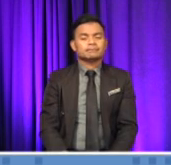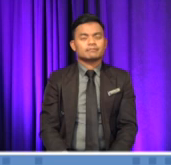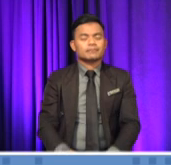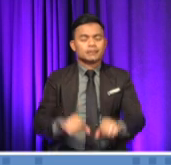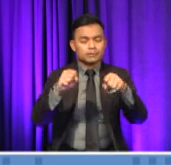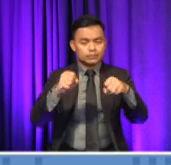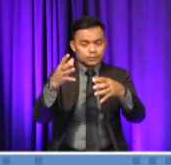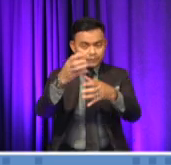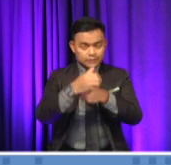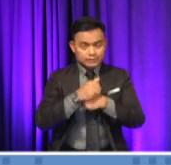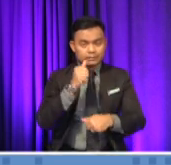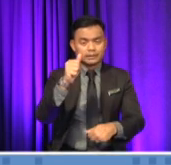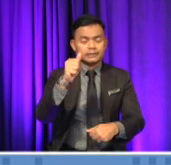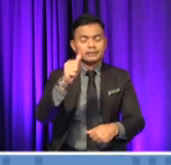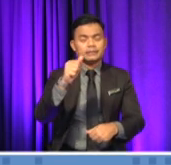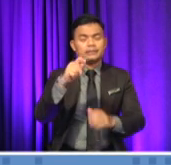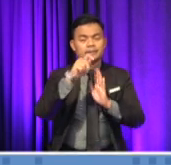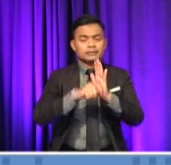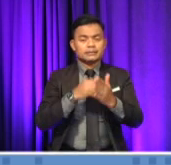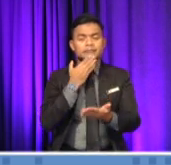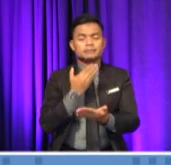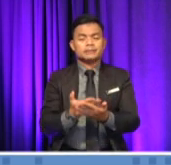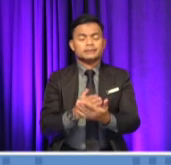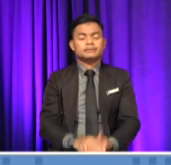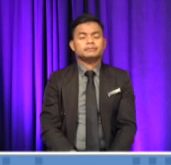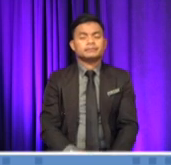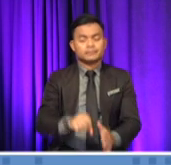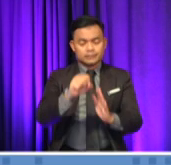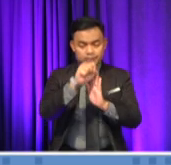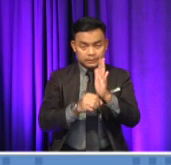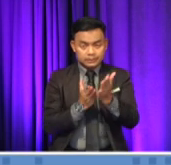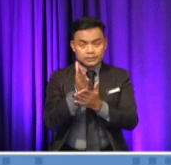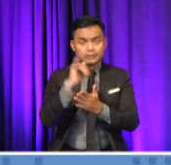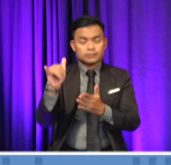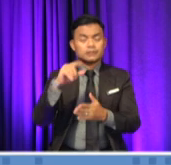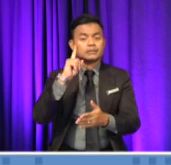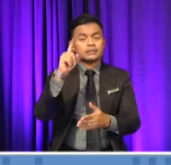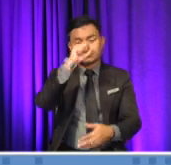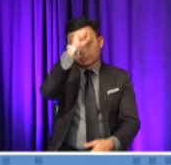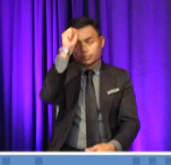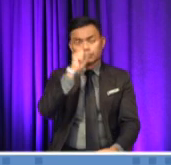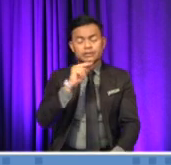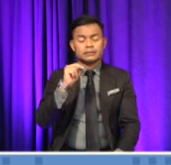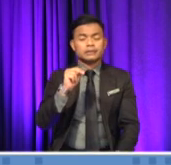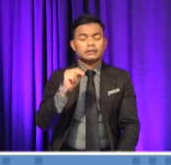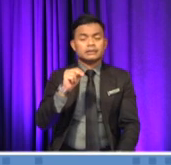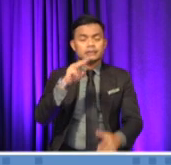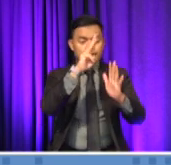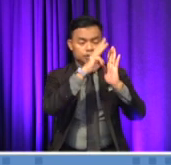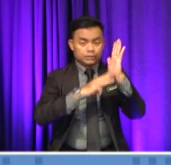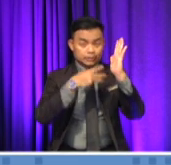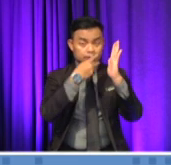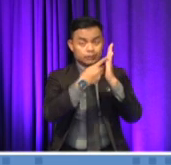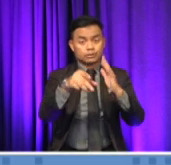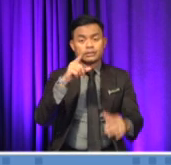nih oke oke seterusnya lagi satu soal dan Oke jadwal 1 menunjukkan